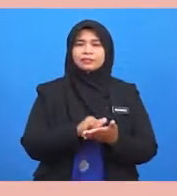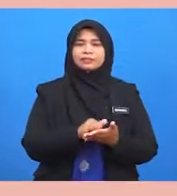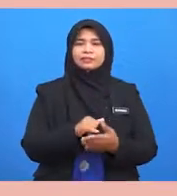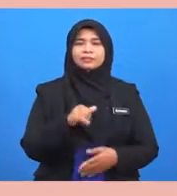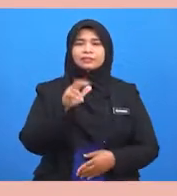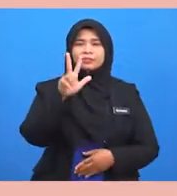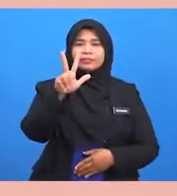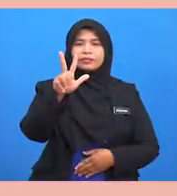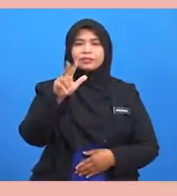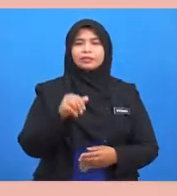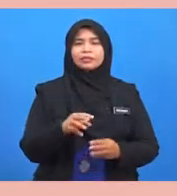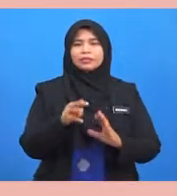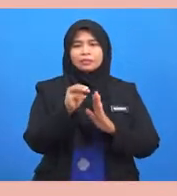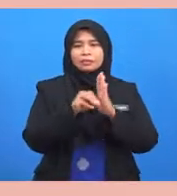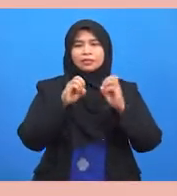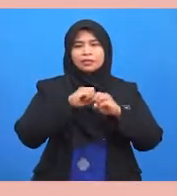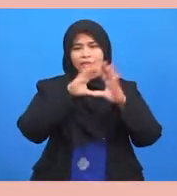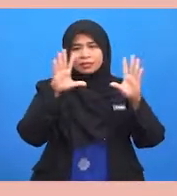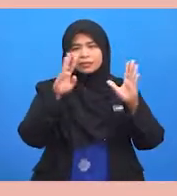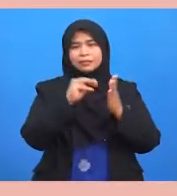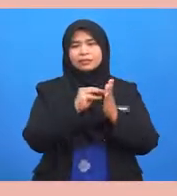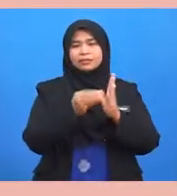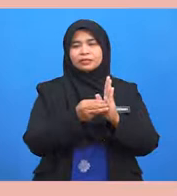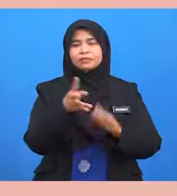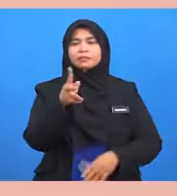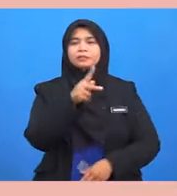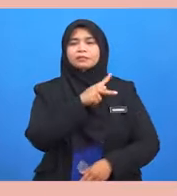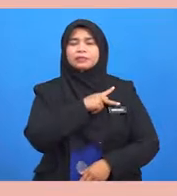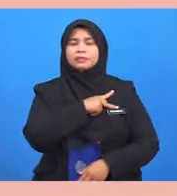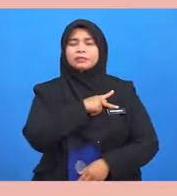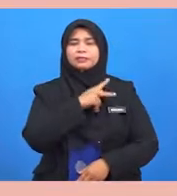Ketiga, menerangkan maksud pemimpin.